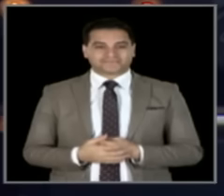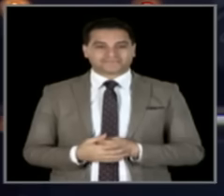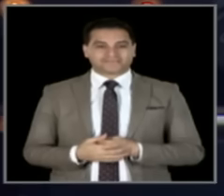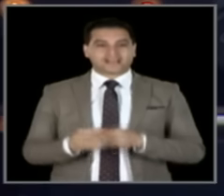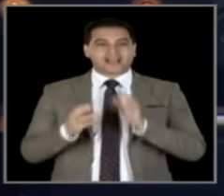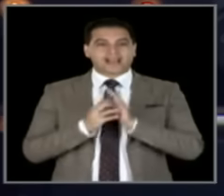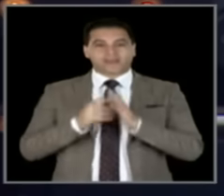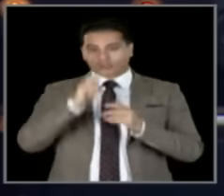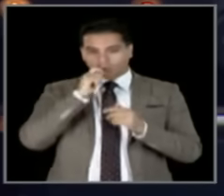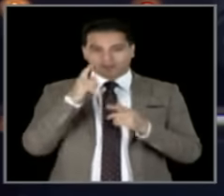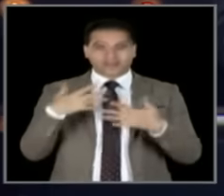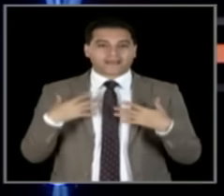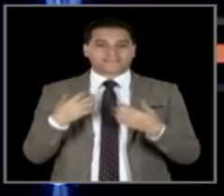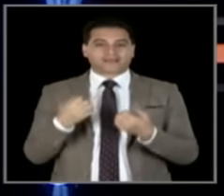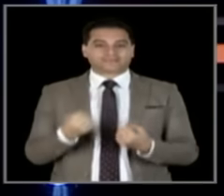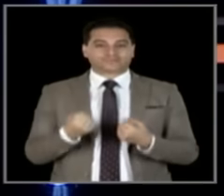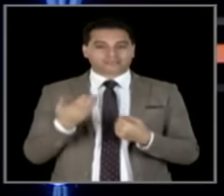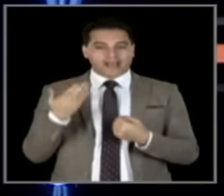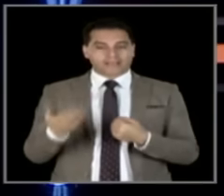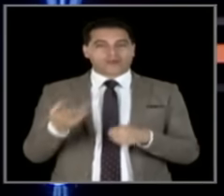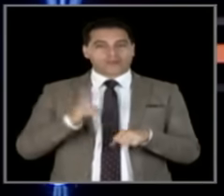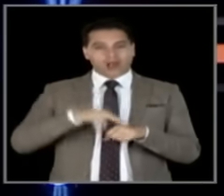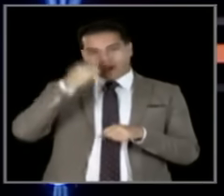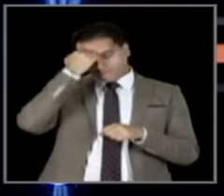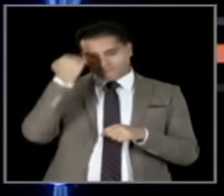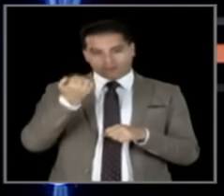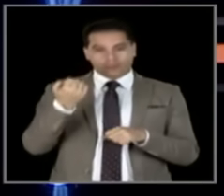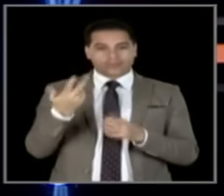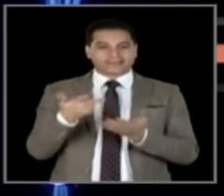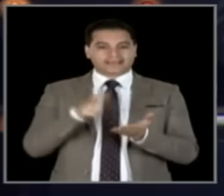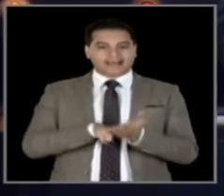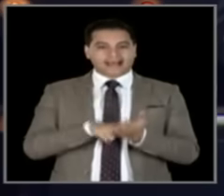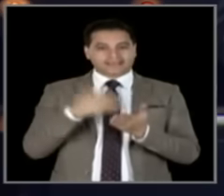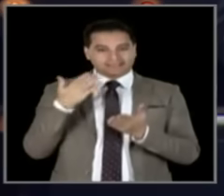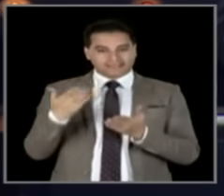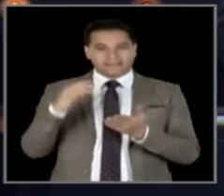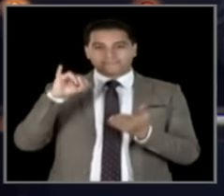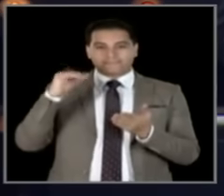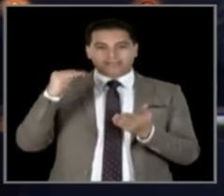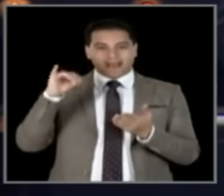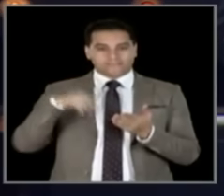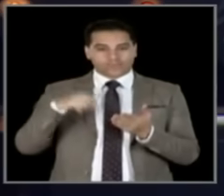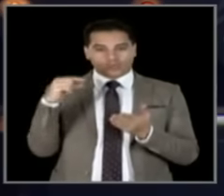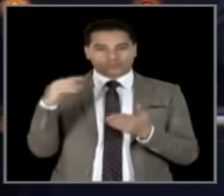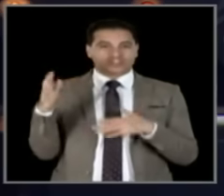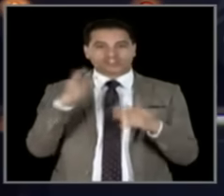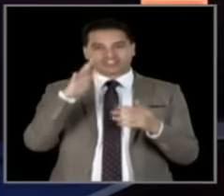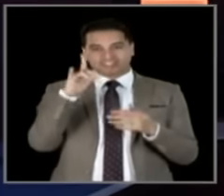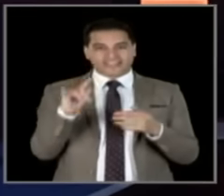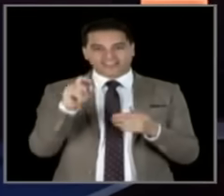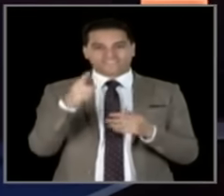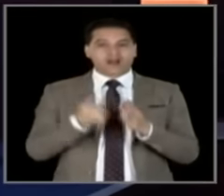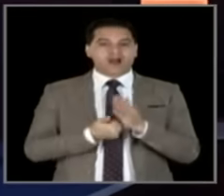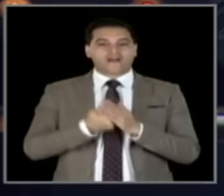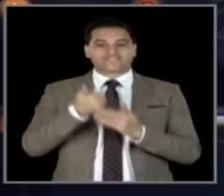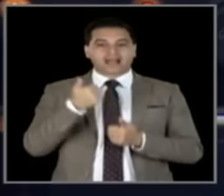جامعة دمياط الحمد لله على السلامة، وألف مبروك الثلاث نقاط. محمود شريف أفضل لاعب الماتش